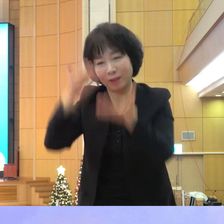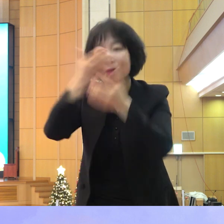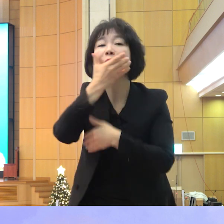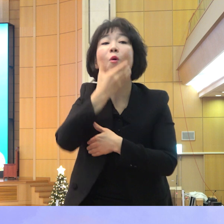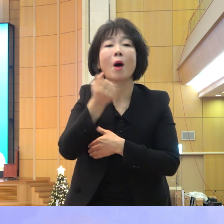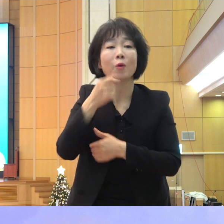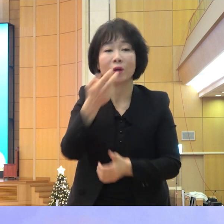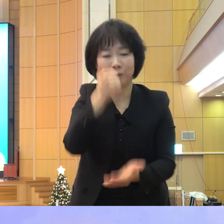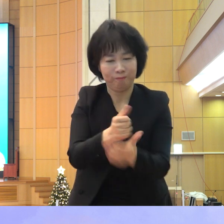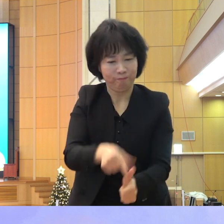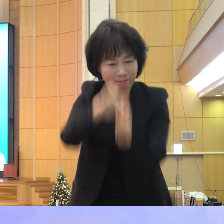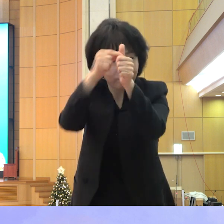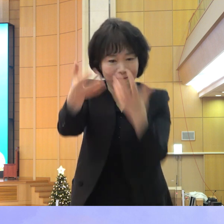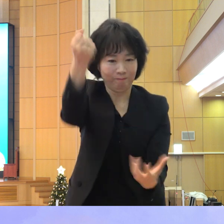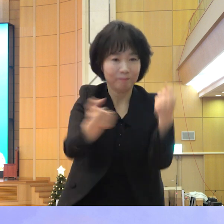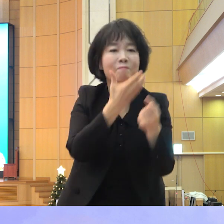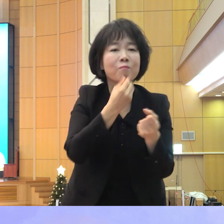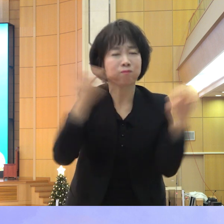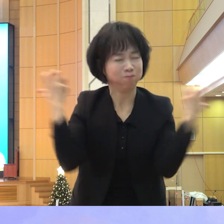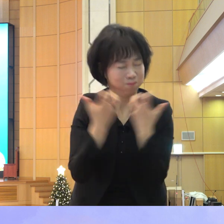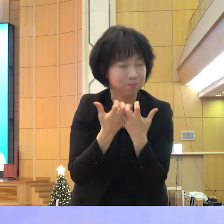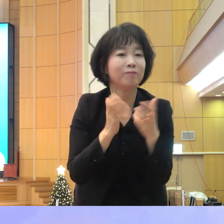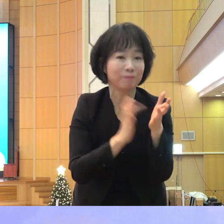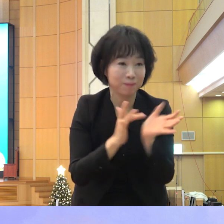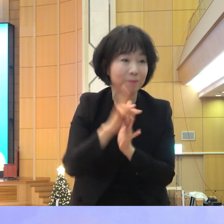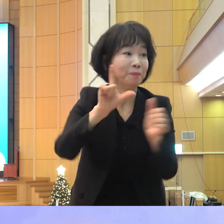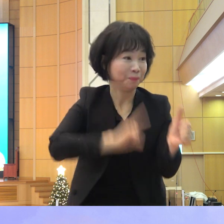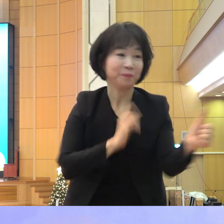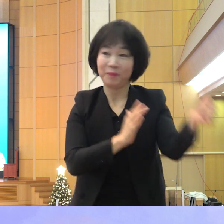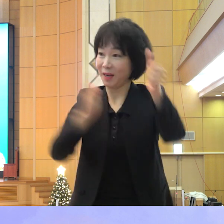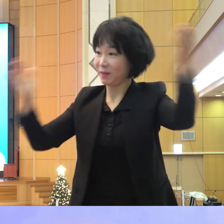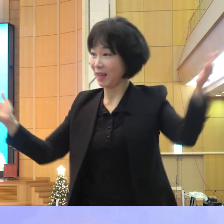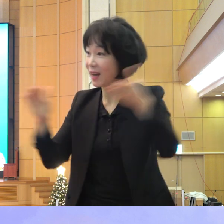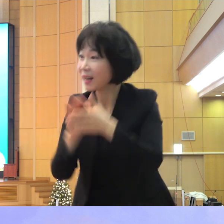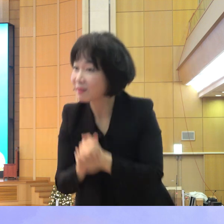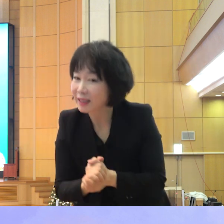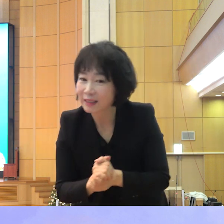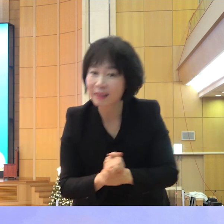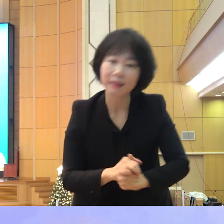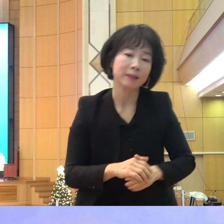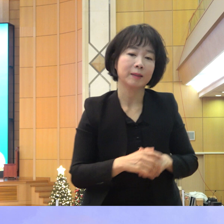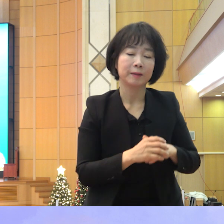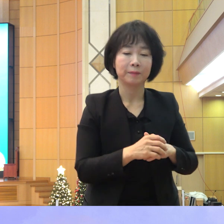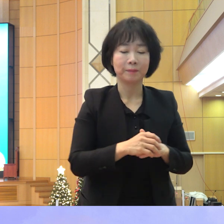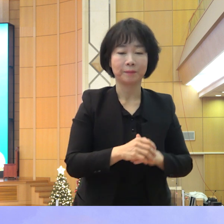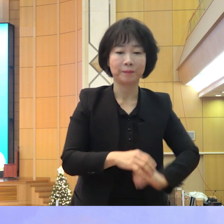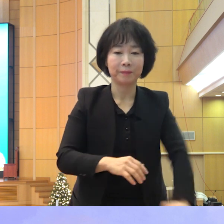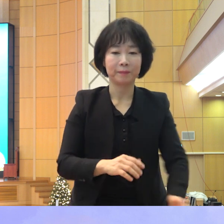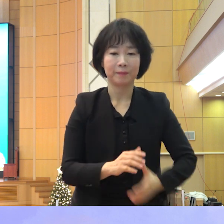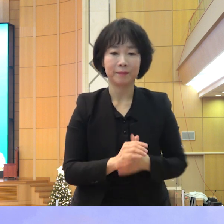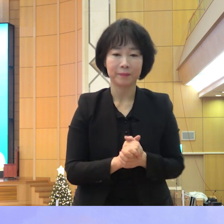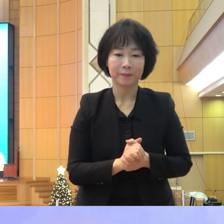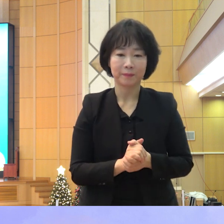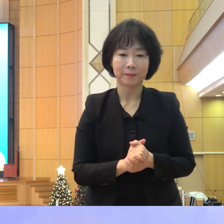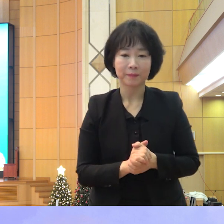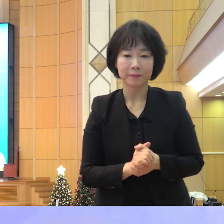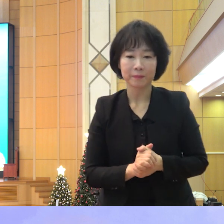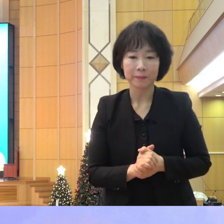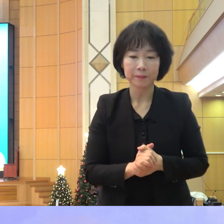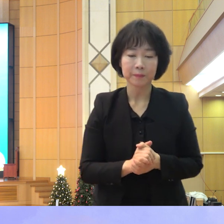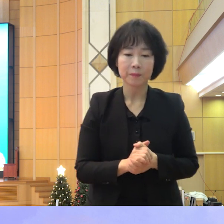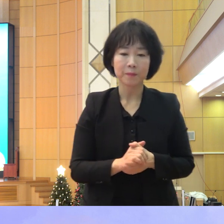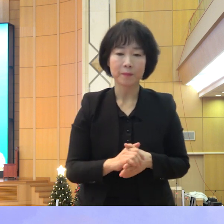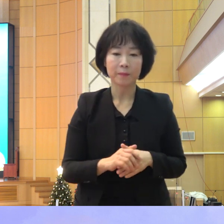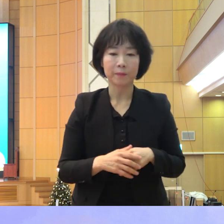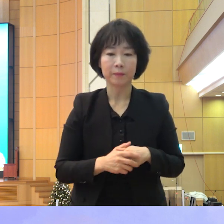후 계시록 영상 예배와 초급 성경교육, 중국 성경교육이 있고 내일